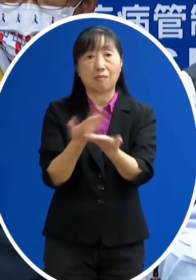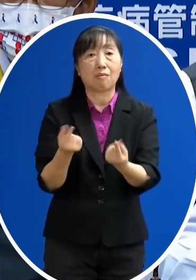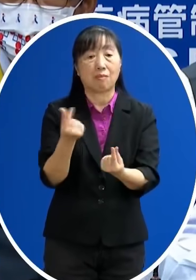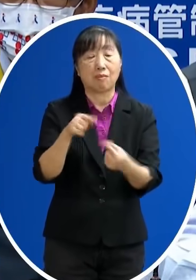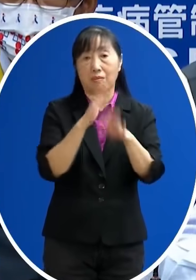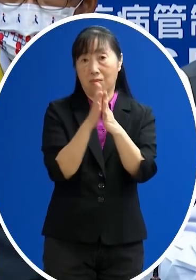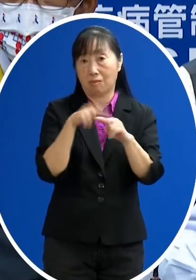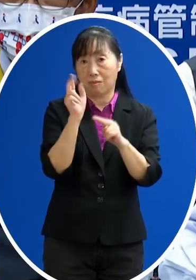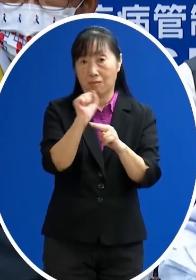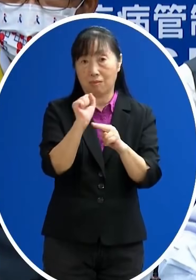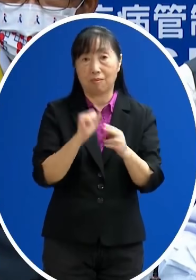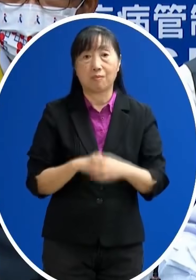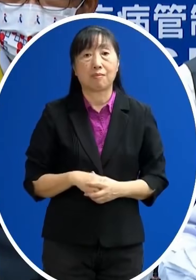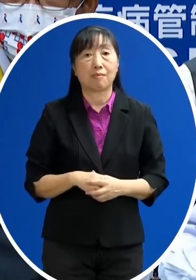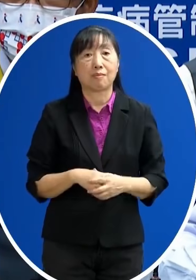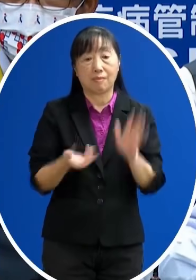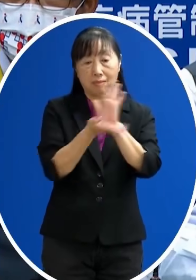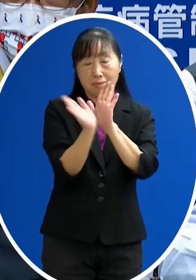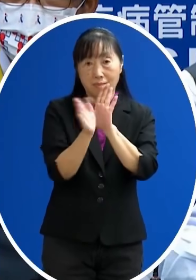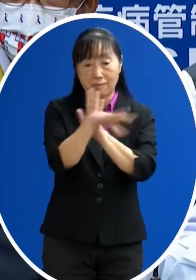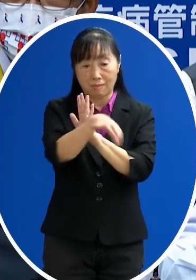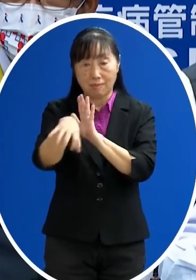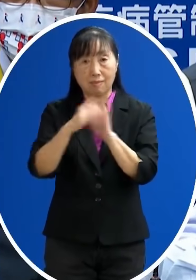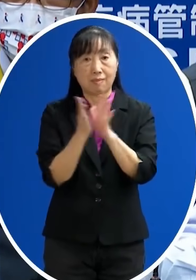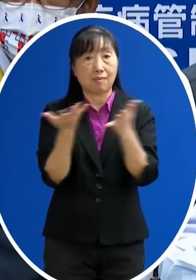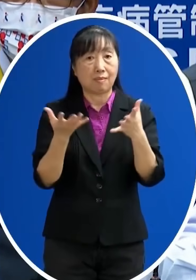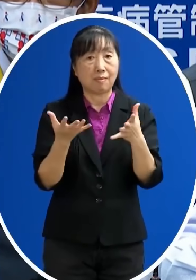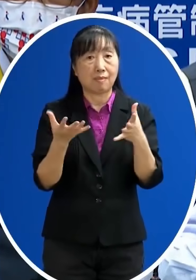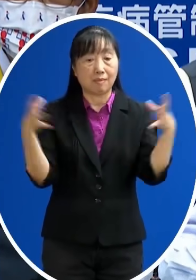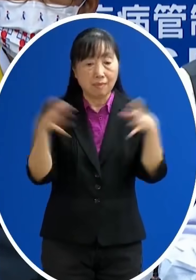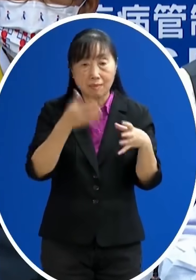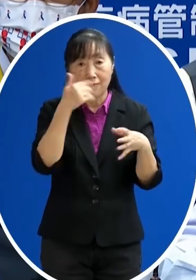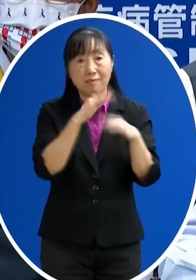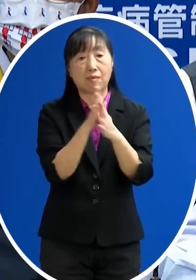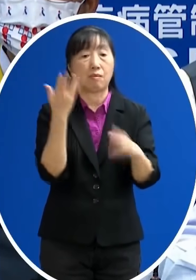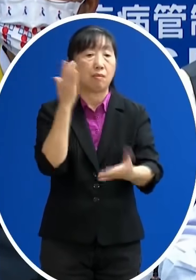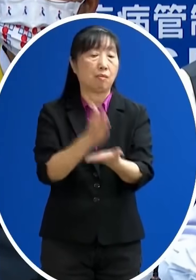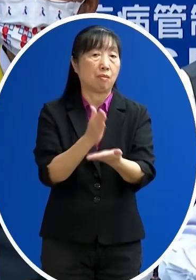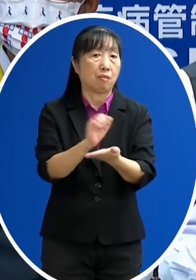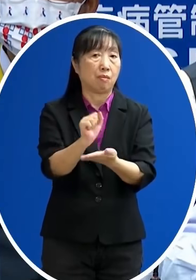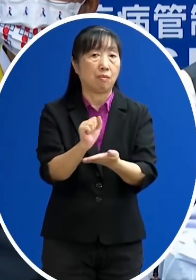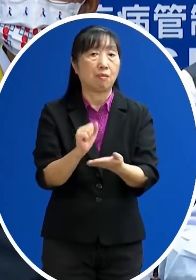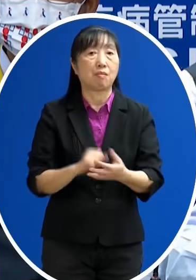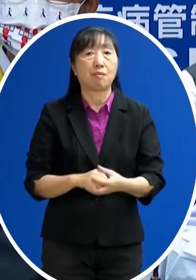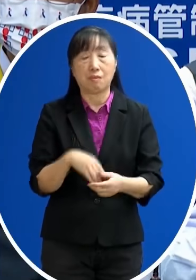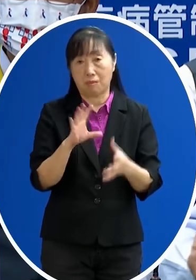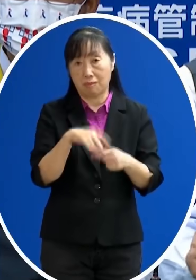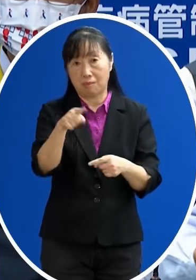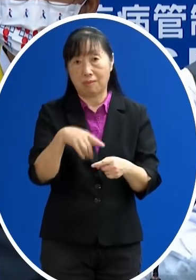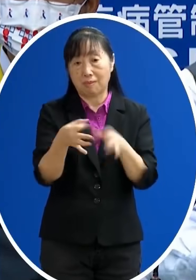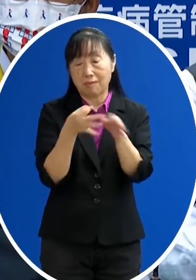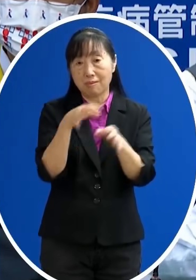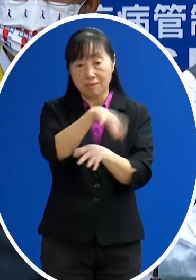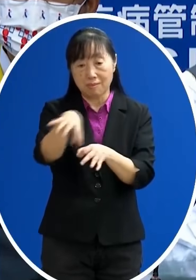暂时不开放，会展、大型会议、团体参会也不开放，营业场所及洽公机关